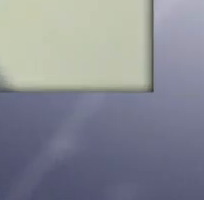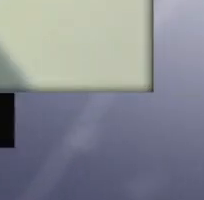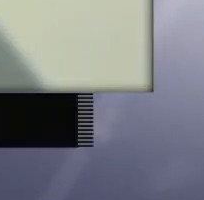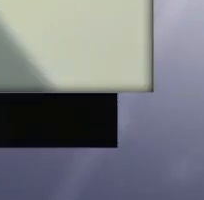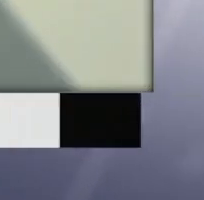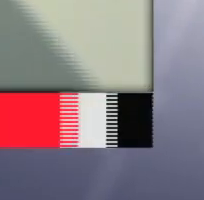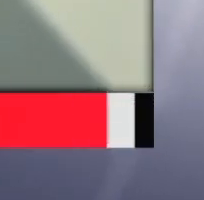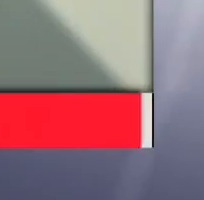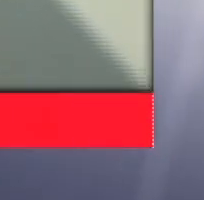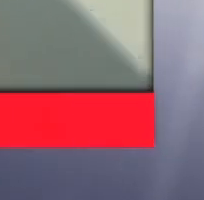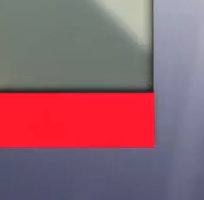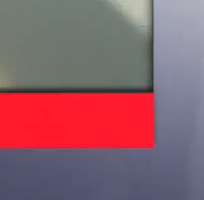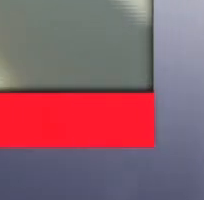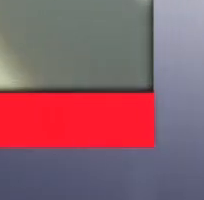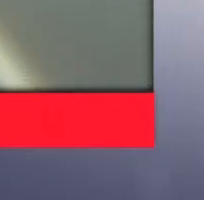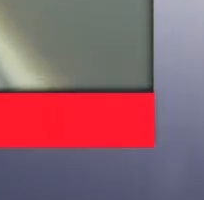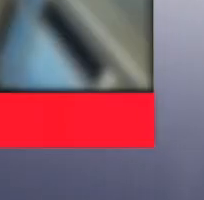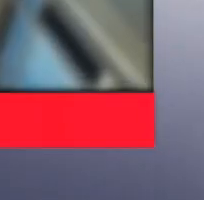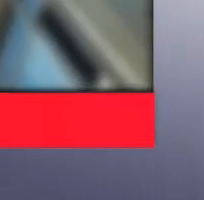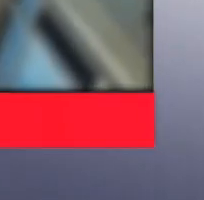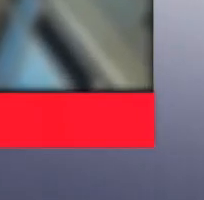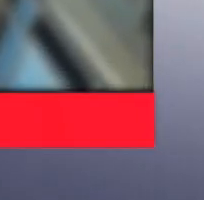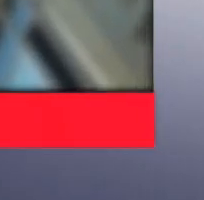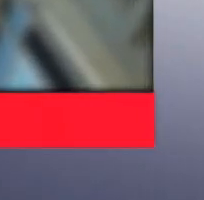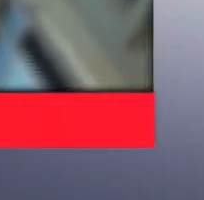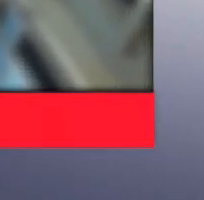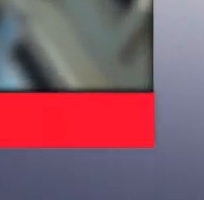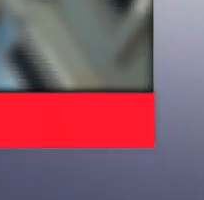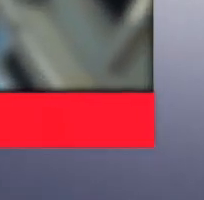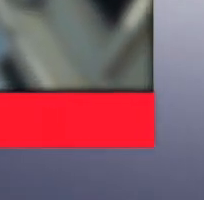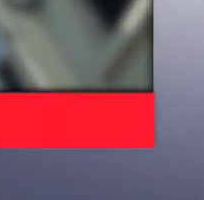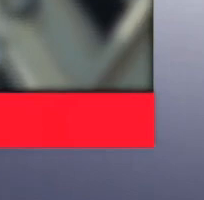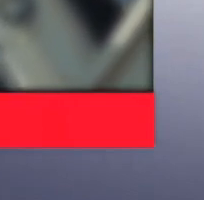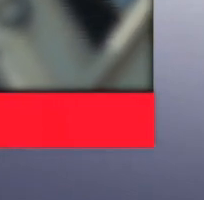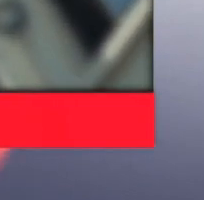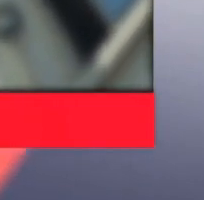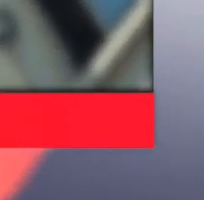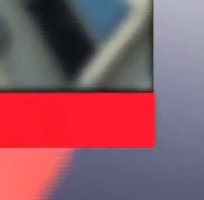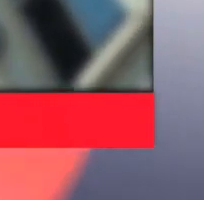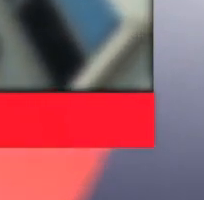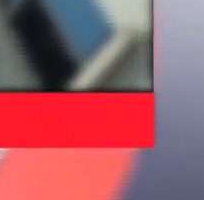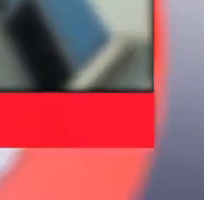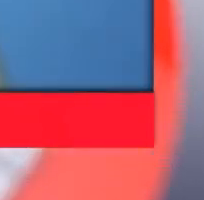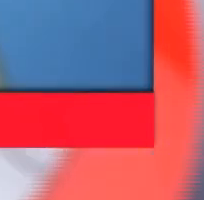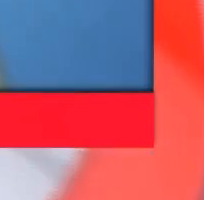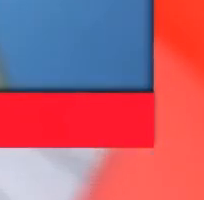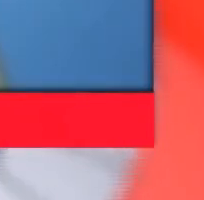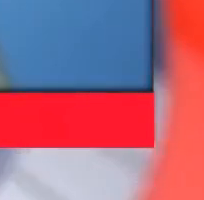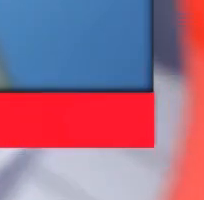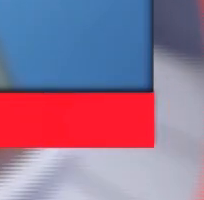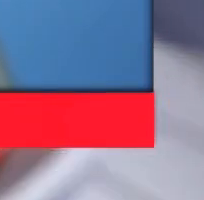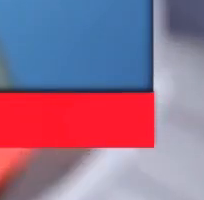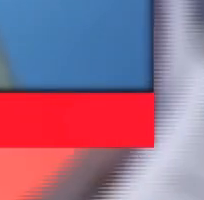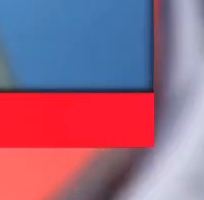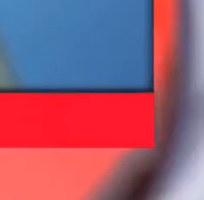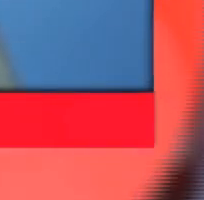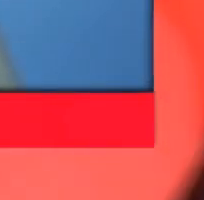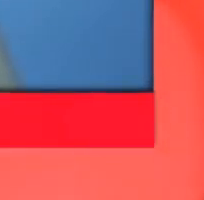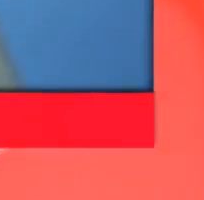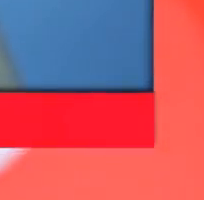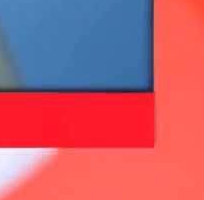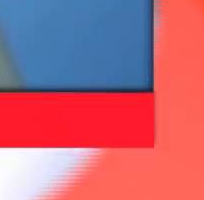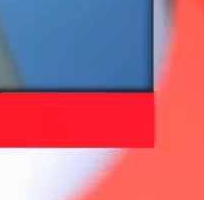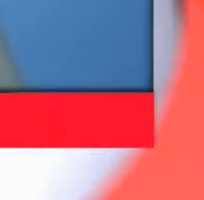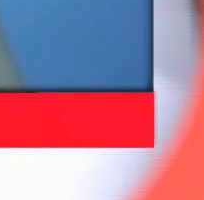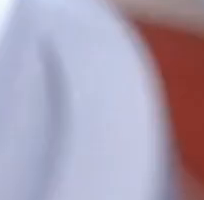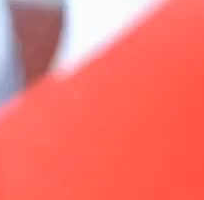Nodimandro maly teo amin'ny fahaenina amby fitopolo taona ny mpanao gazety Olga Rabeniraina. Indro ary ny vavaoantsaran'ny televiziona malagasy